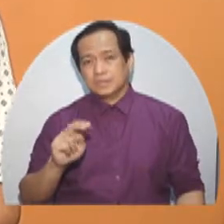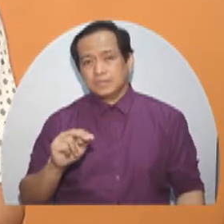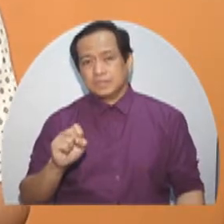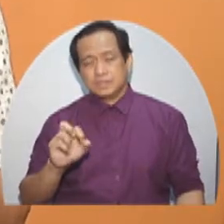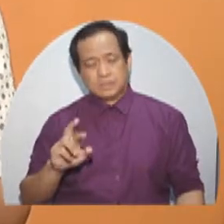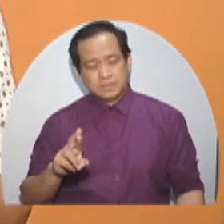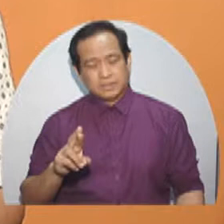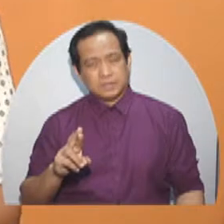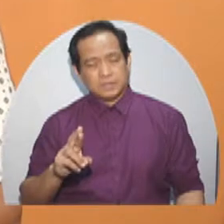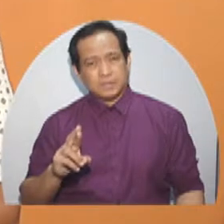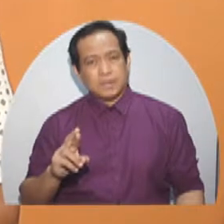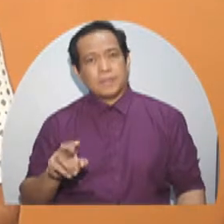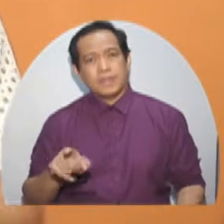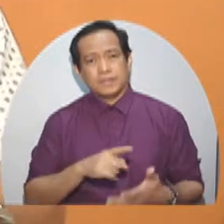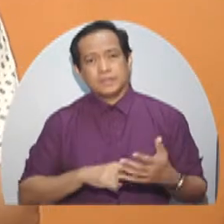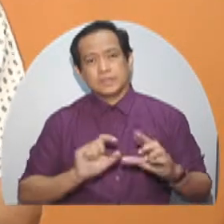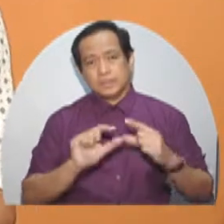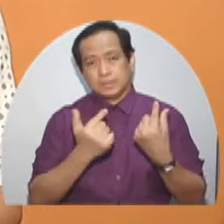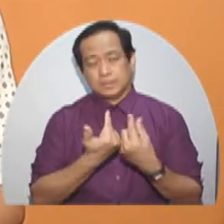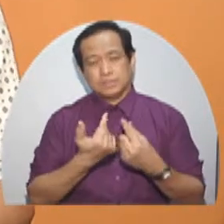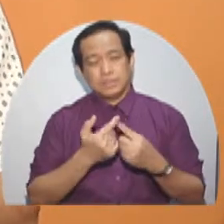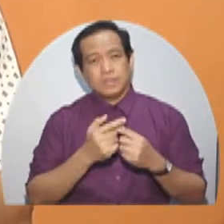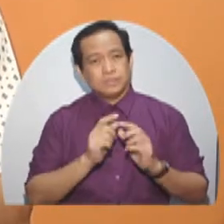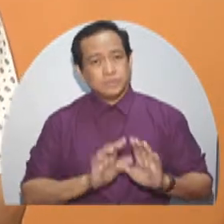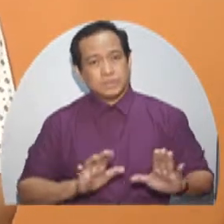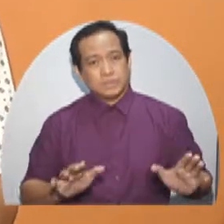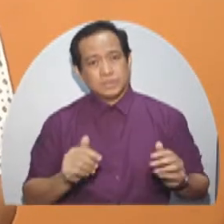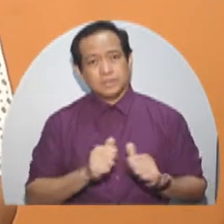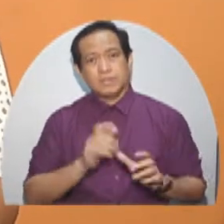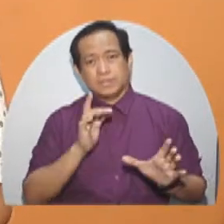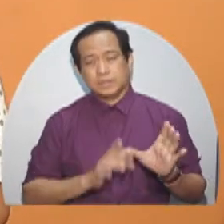cancer, lalo na cancer sa dugo. Ito'y grupo natin ng mga